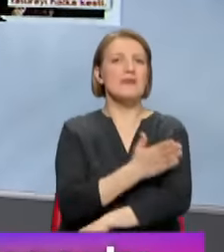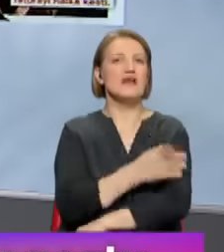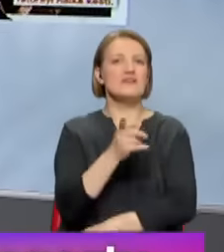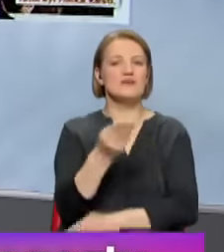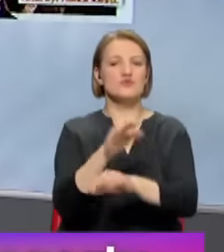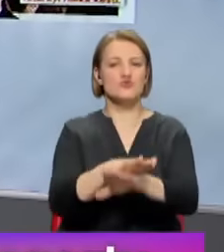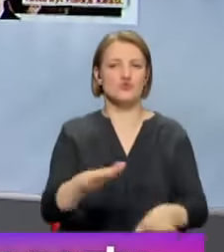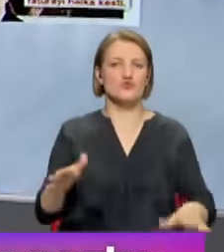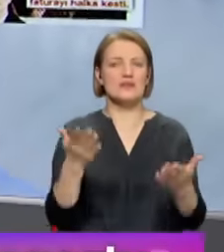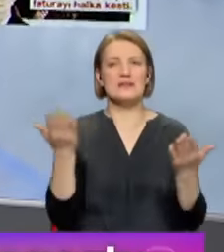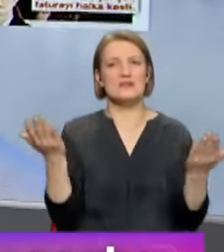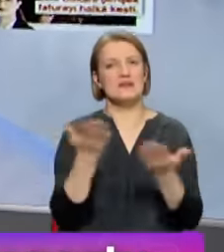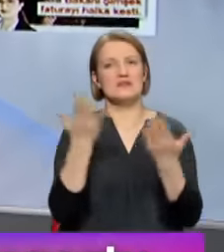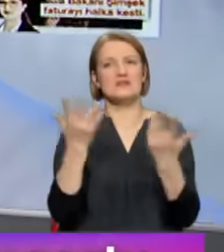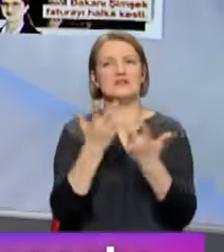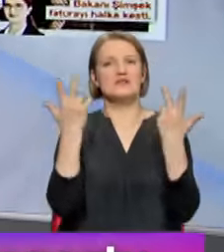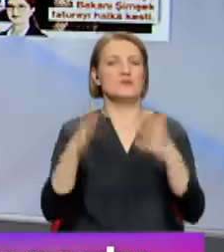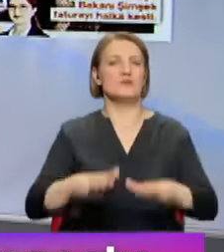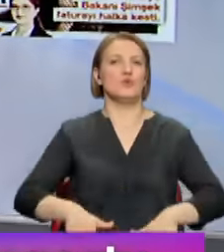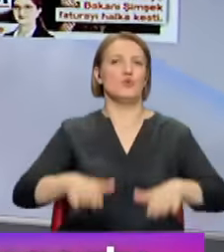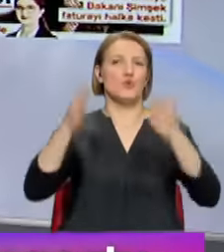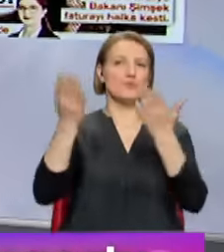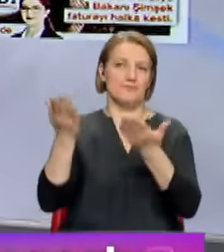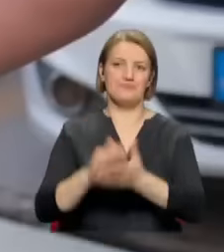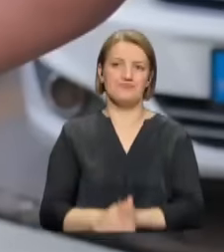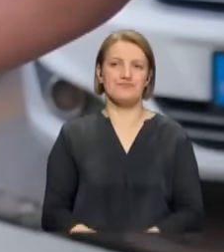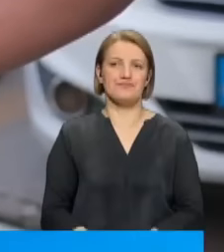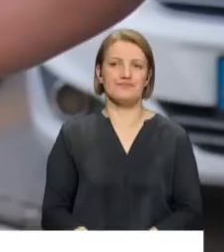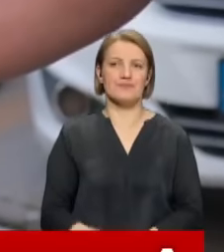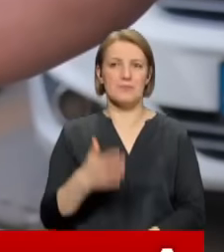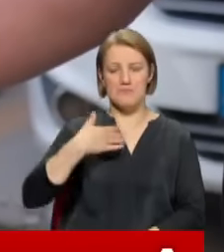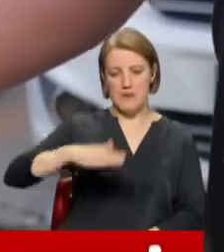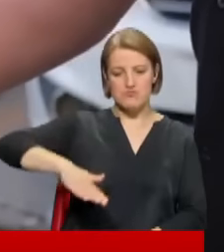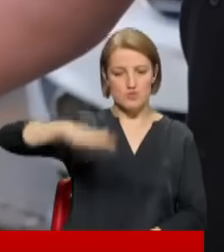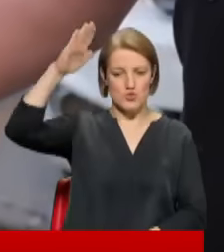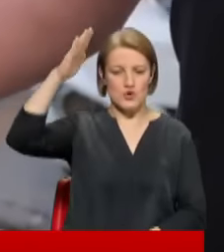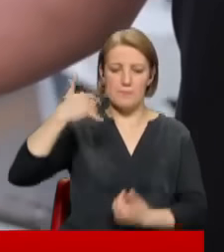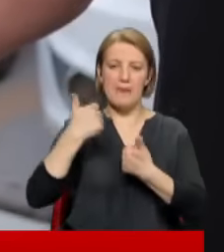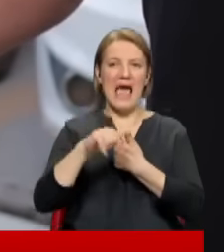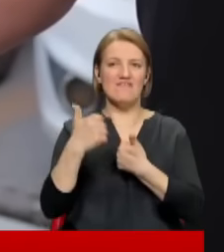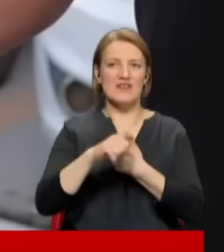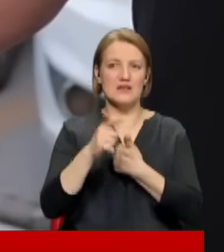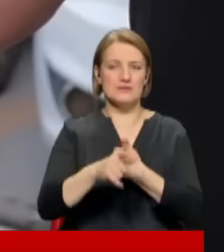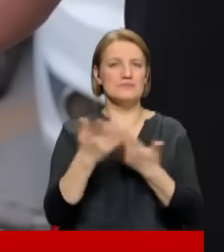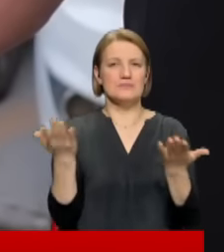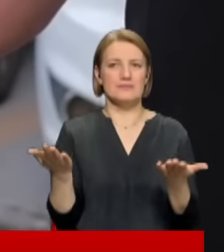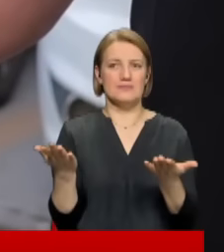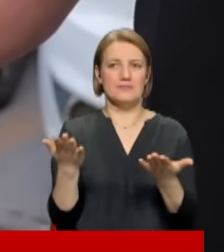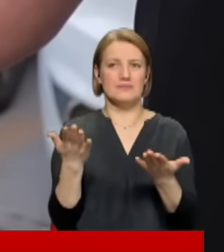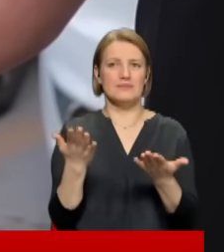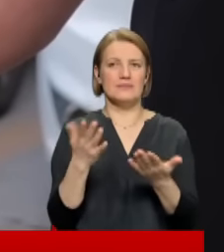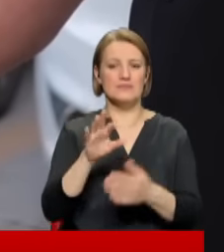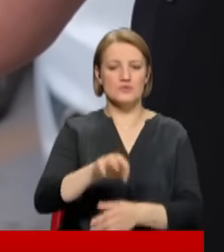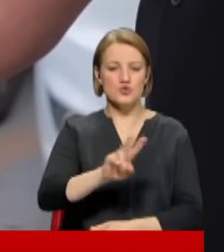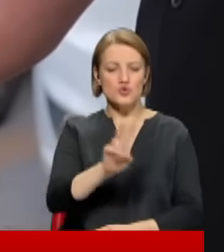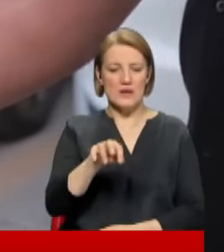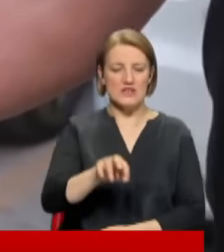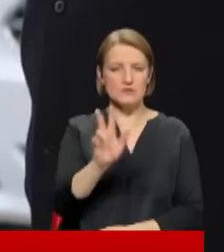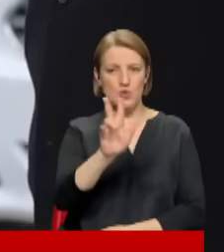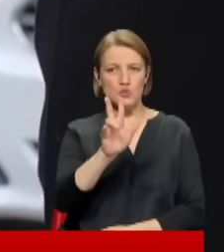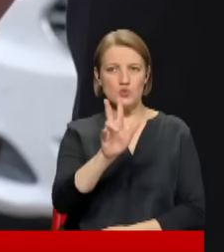çocukları nasıl da hızlı büyüyor. Ben büyüyeceğim, evlensem diyelim dolar şimdi